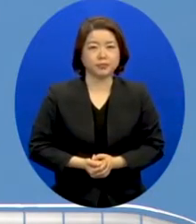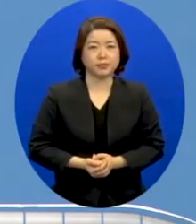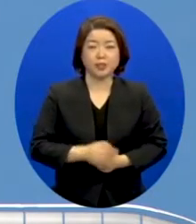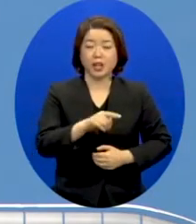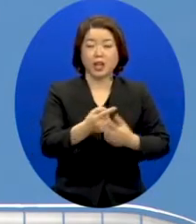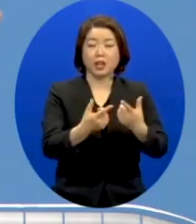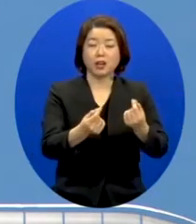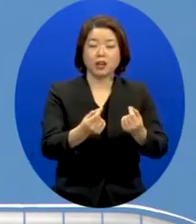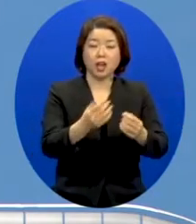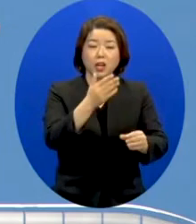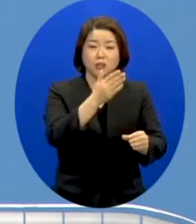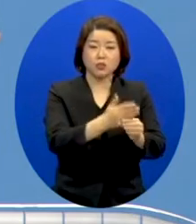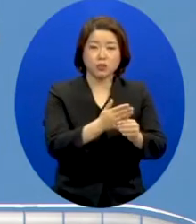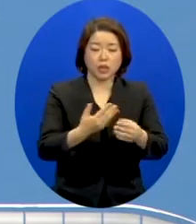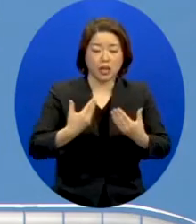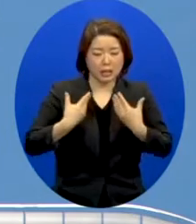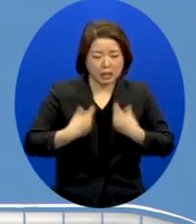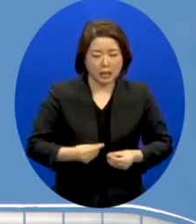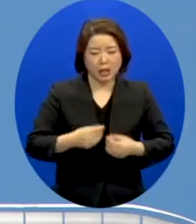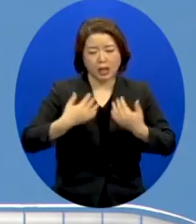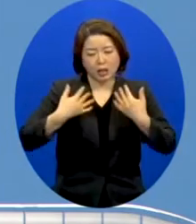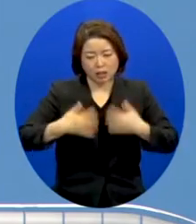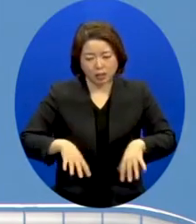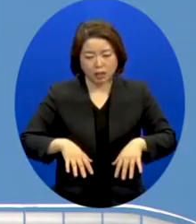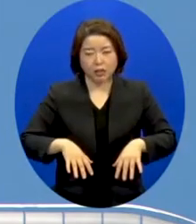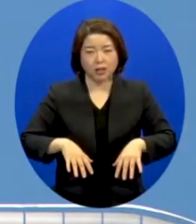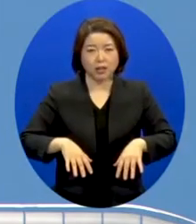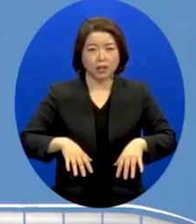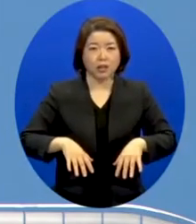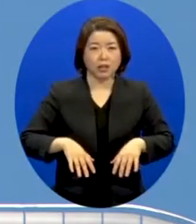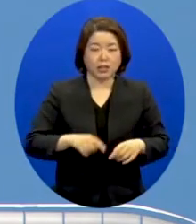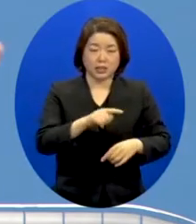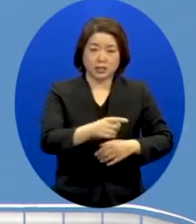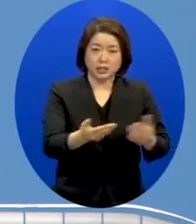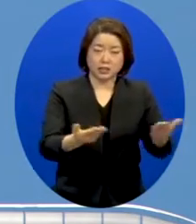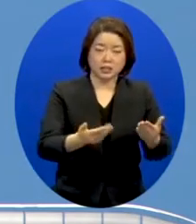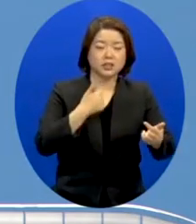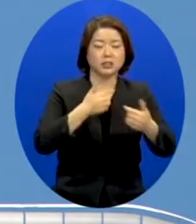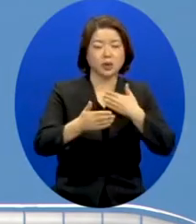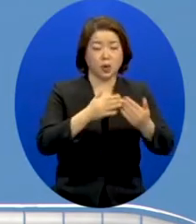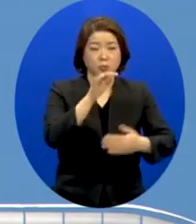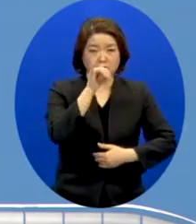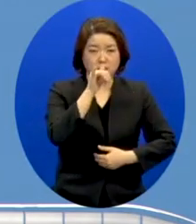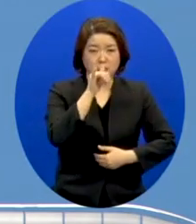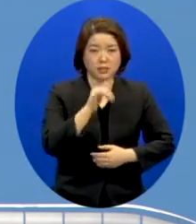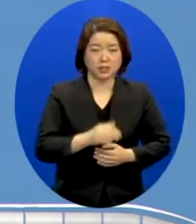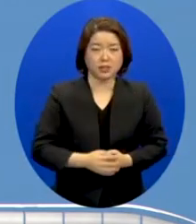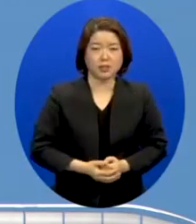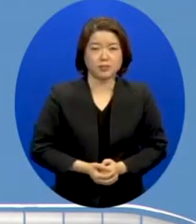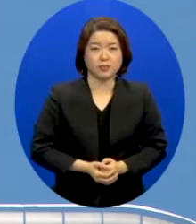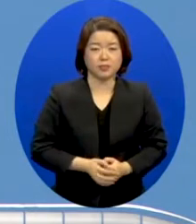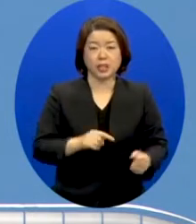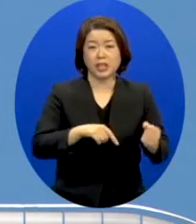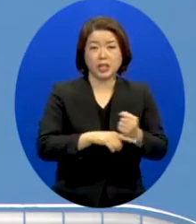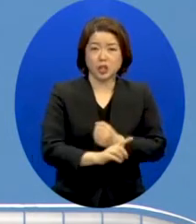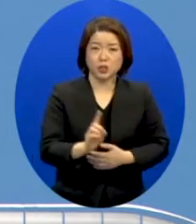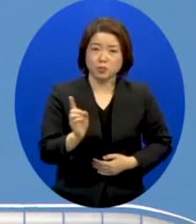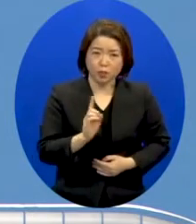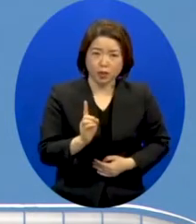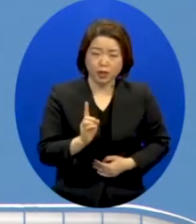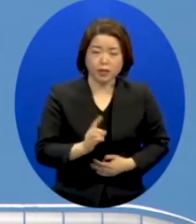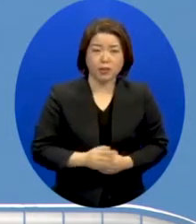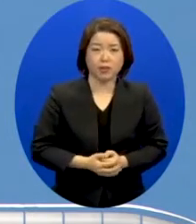그렇게 하다가 낙심하고 지치고 좌절하는 일을 겪습니다 이유는요